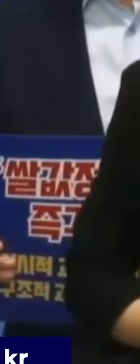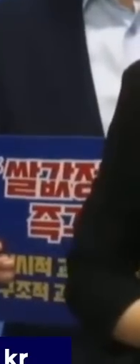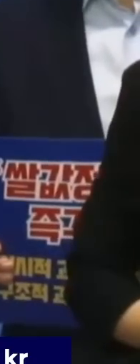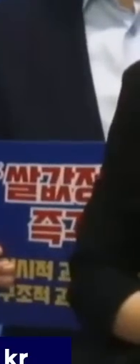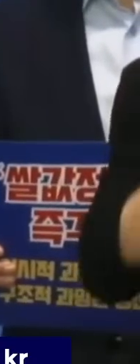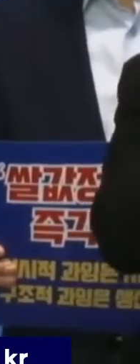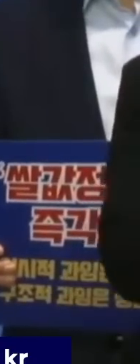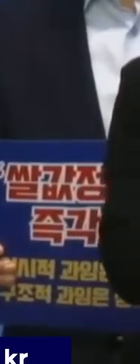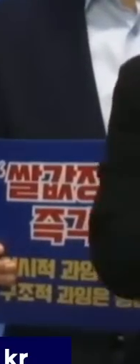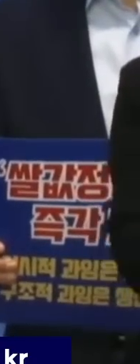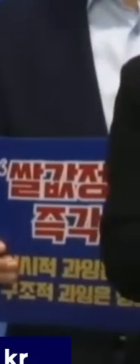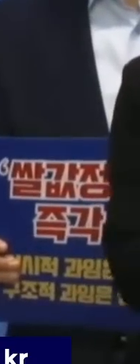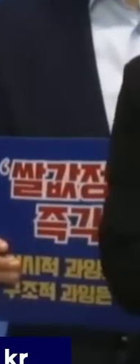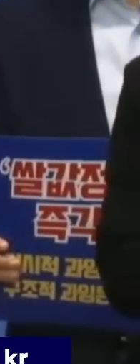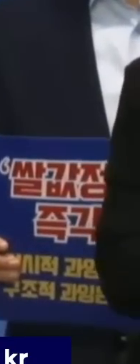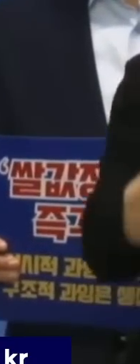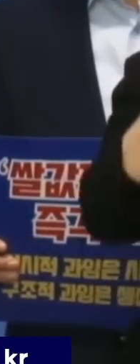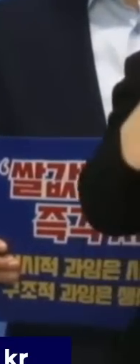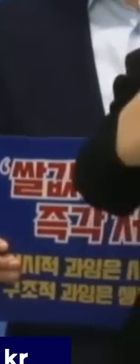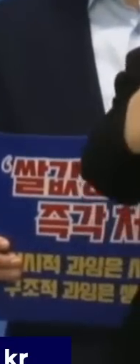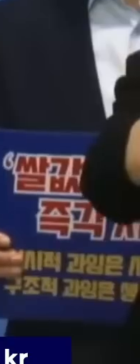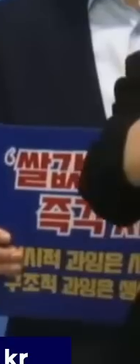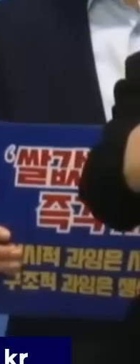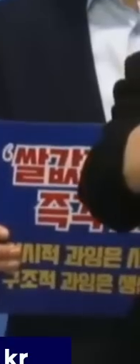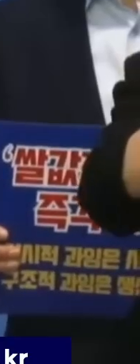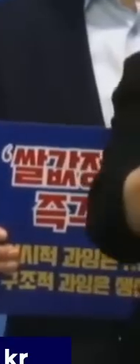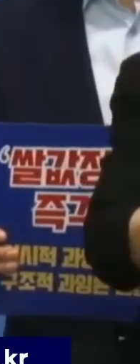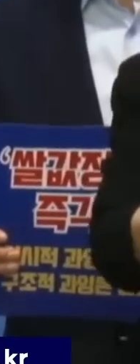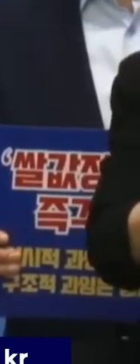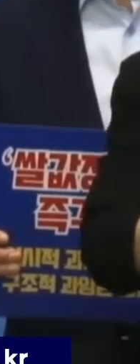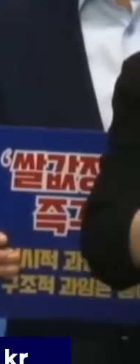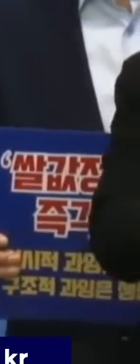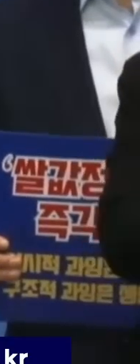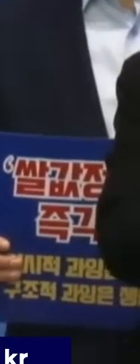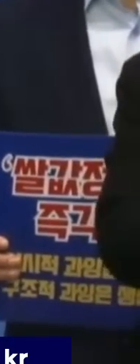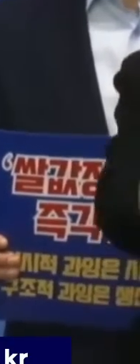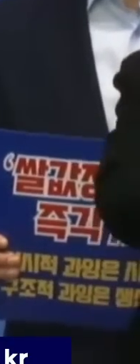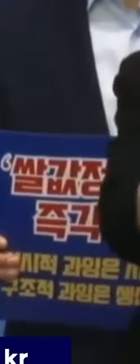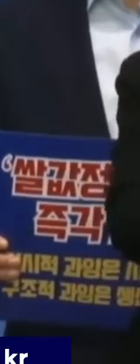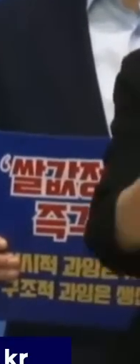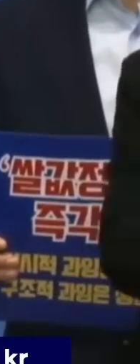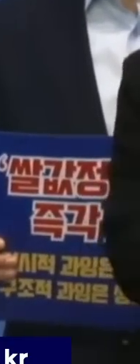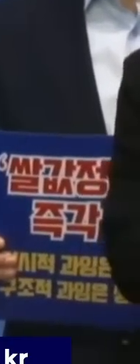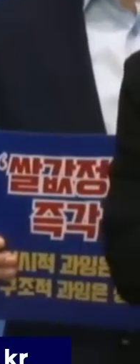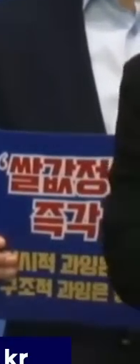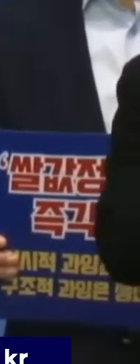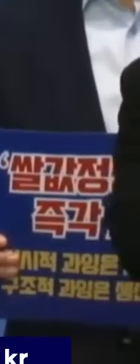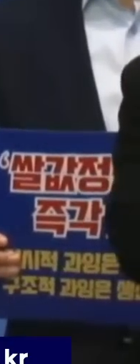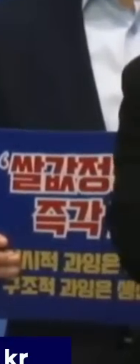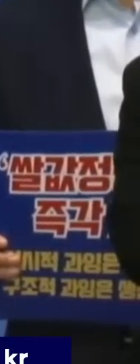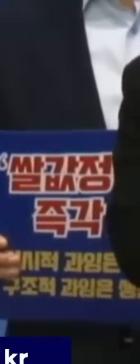우리 더불어민주당 쌀값 TF 팀에 참여한 의원님들과 함께 이 자리에 함께